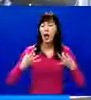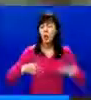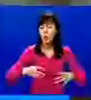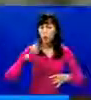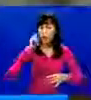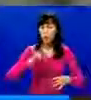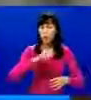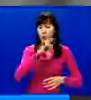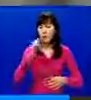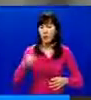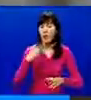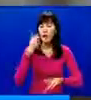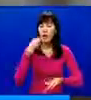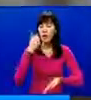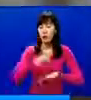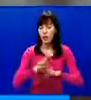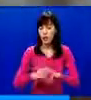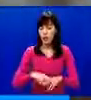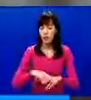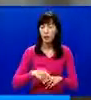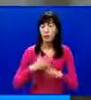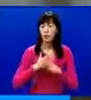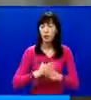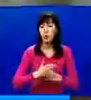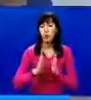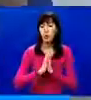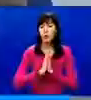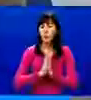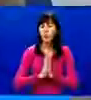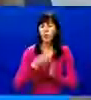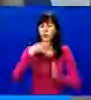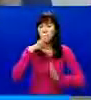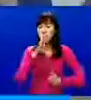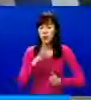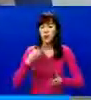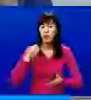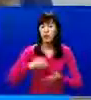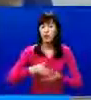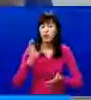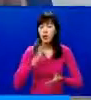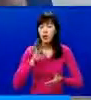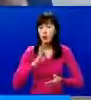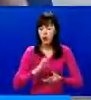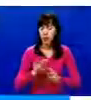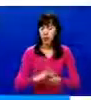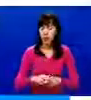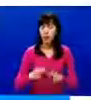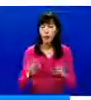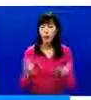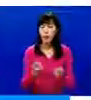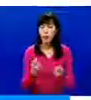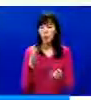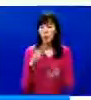Господня. Самое главное, чтобы православный помолился, выпил святой воды и окропил ею свое жилище. Это тот минимум, который